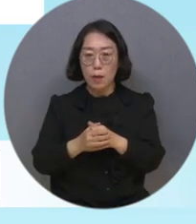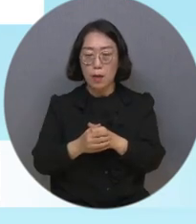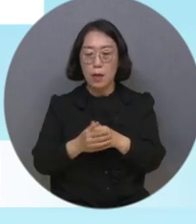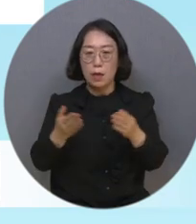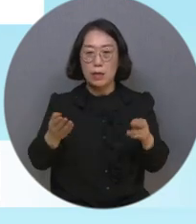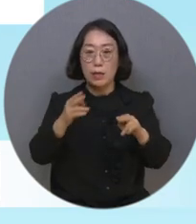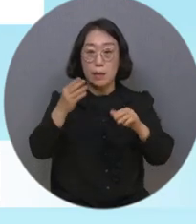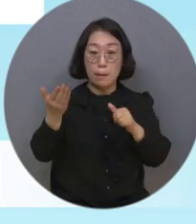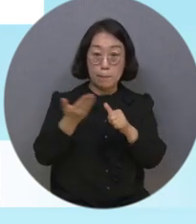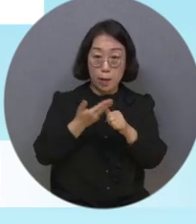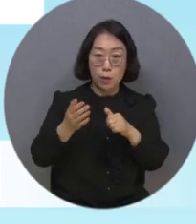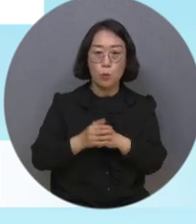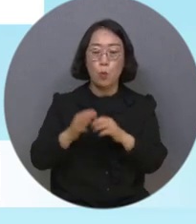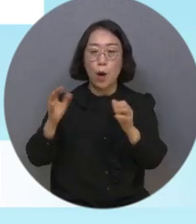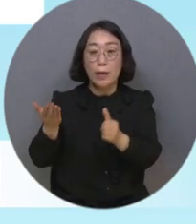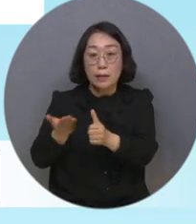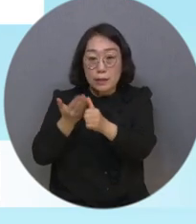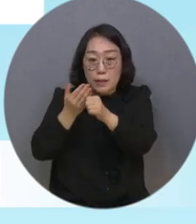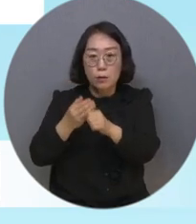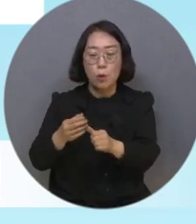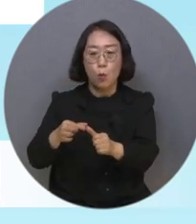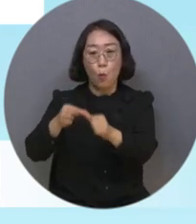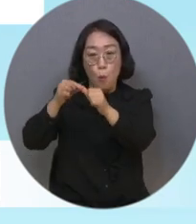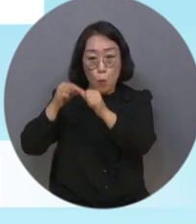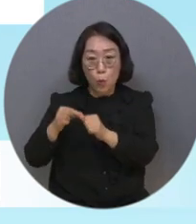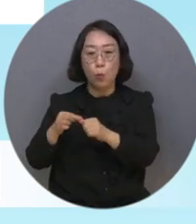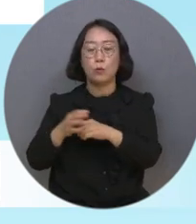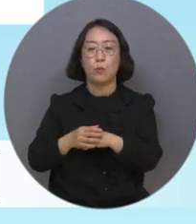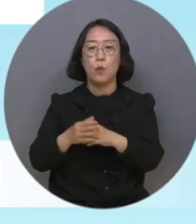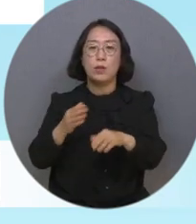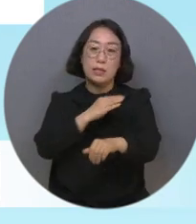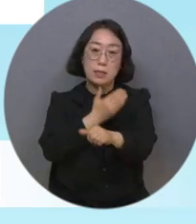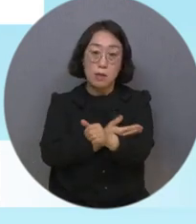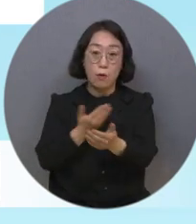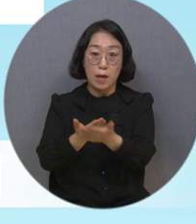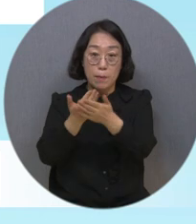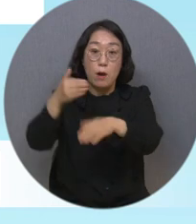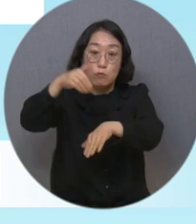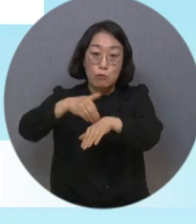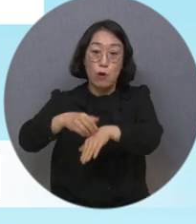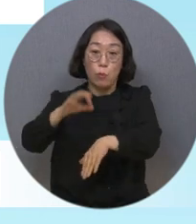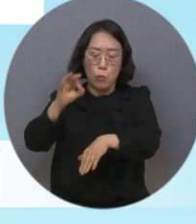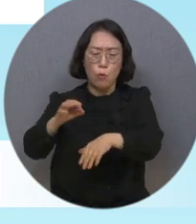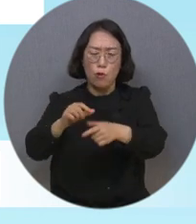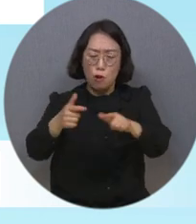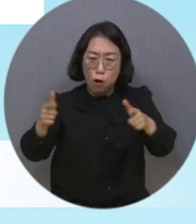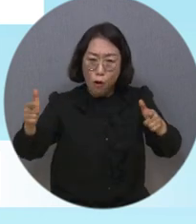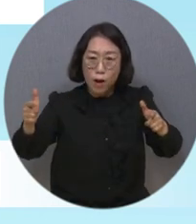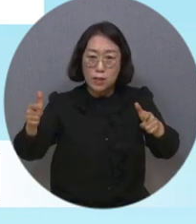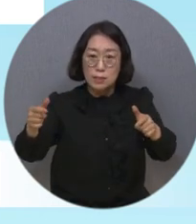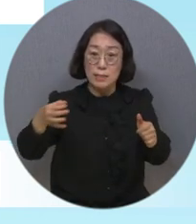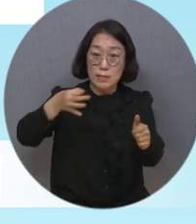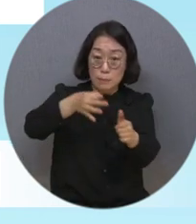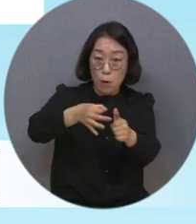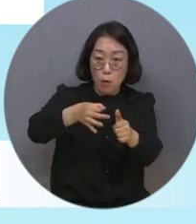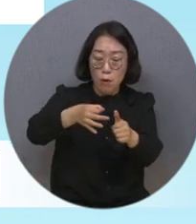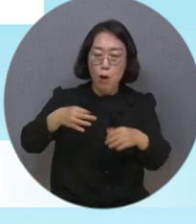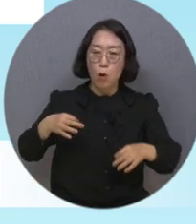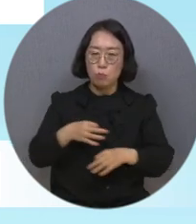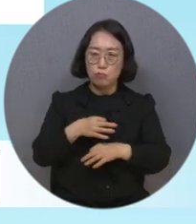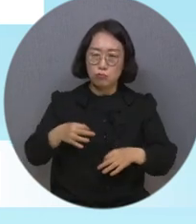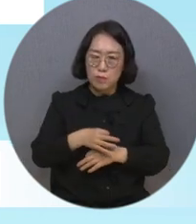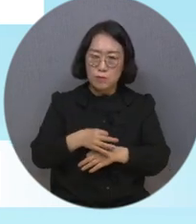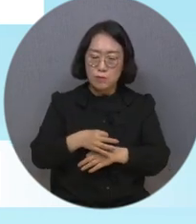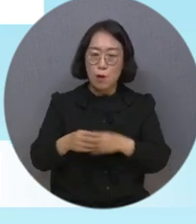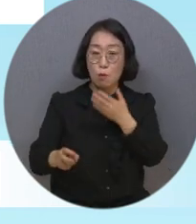실업급여, 육아휴직급여, 고용장려금, 직업능력개발훈련비 등 고용보험 각종 급여, 지원금을 부정하게 받은